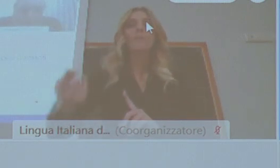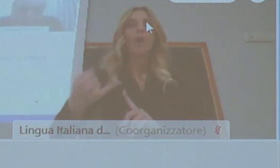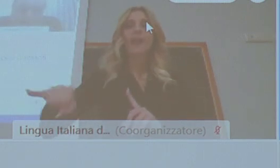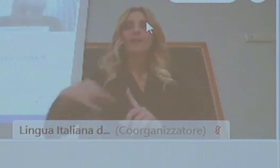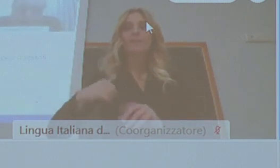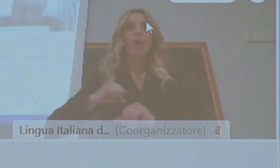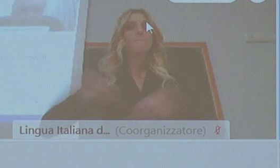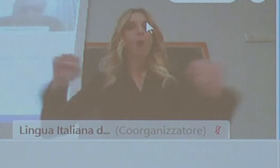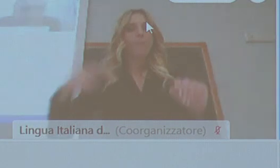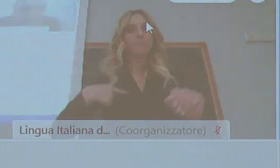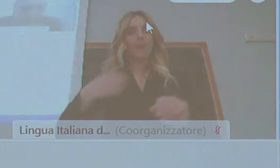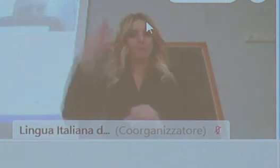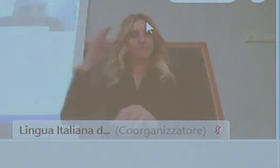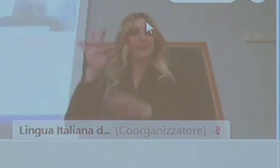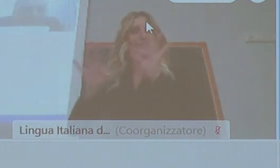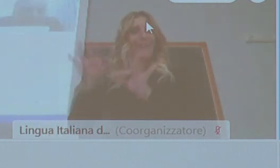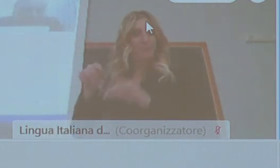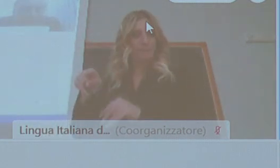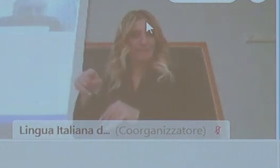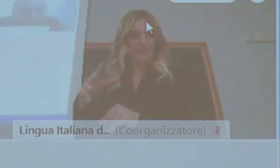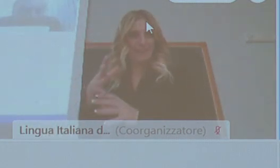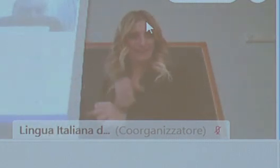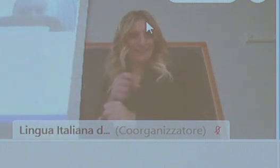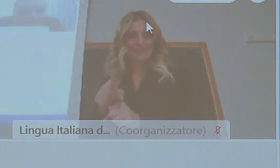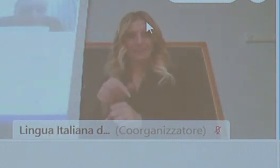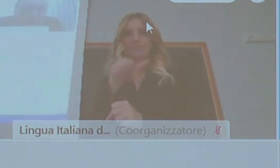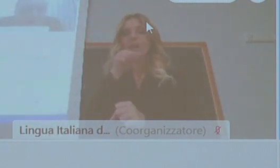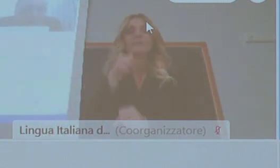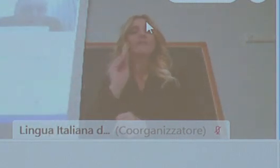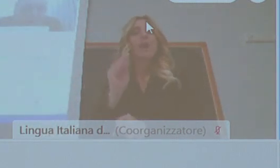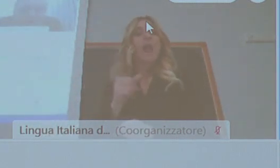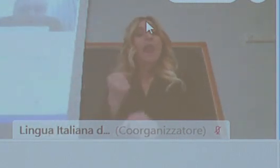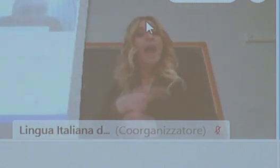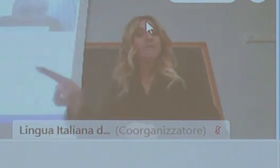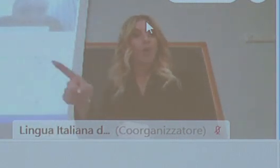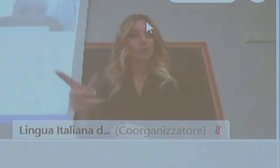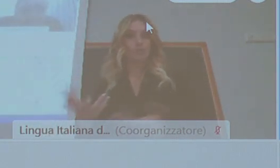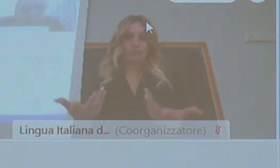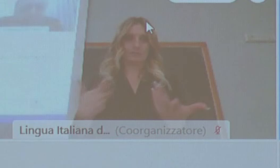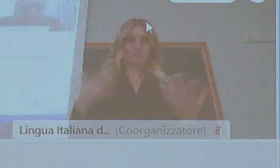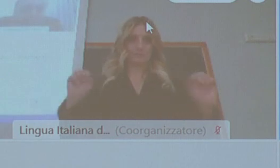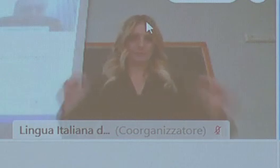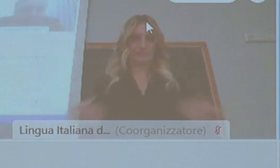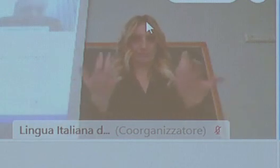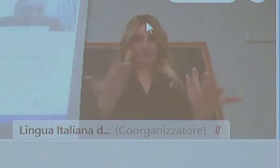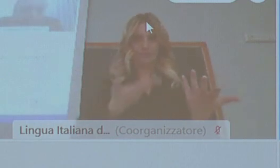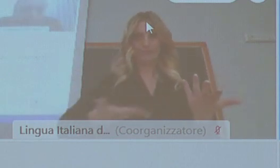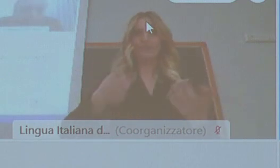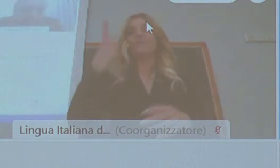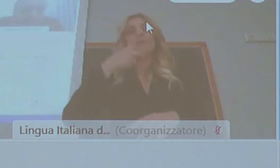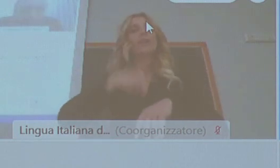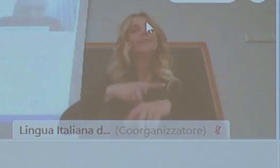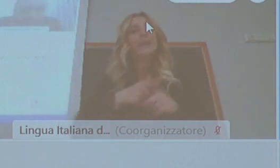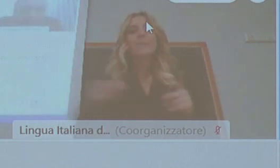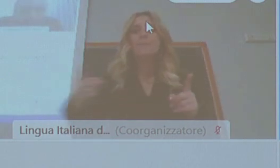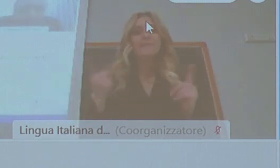in terapia intensiva quando perdono il lavoro per riformarli. Cioè, quindi il nostro intervento, la tempistica del nostro intervento